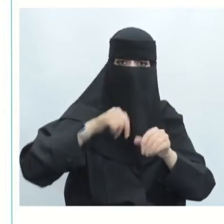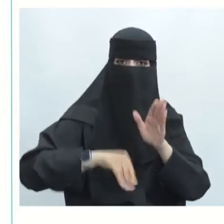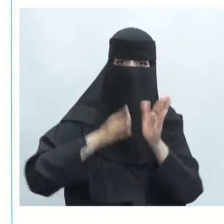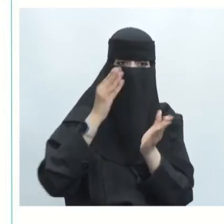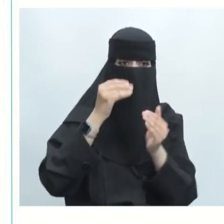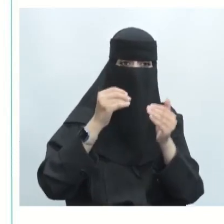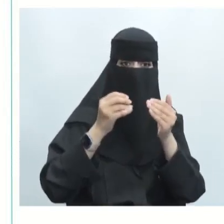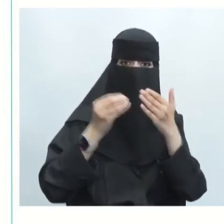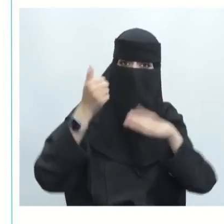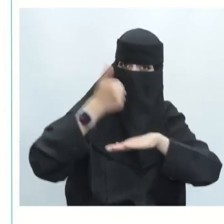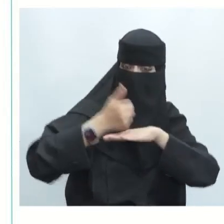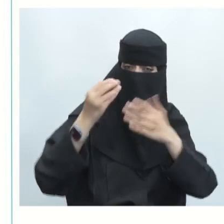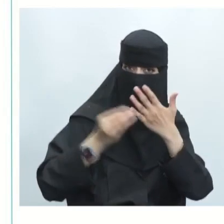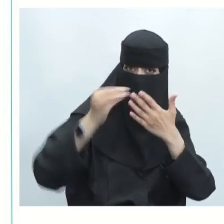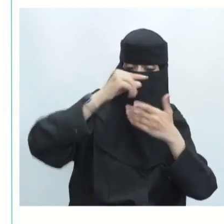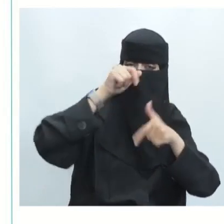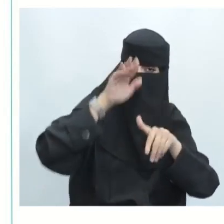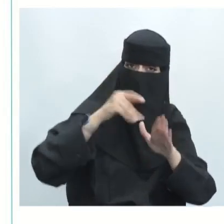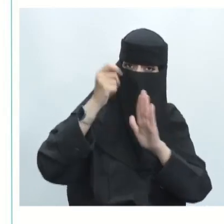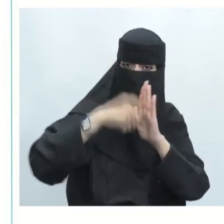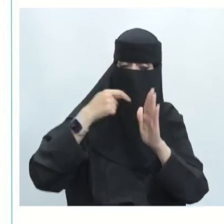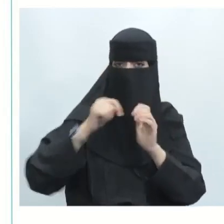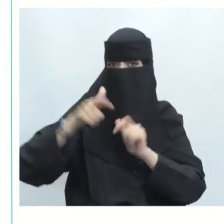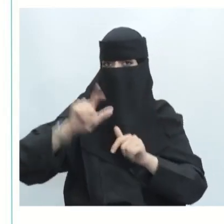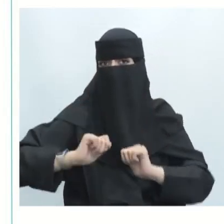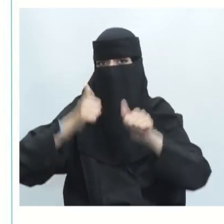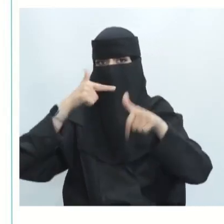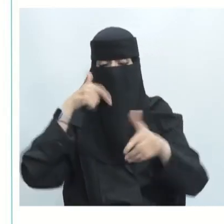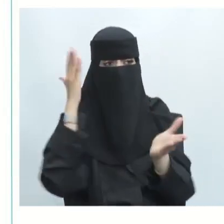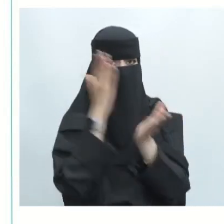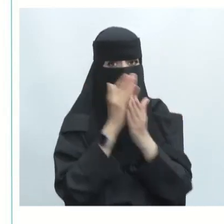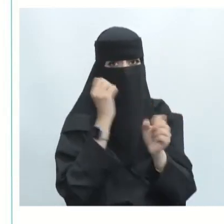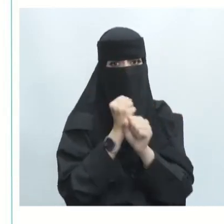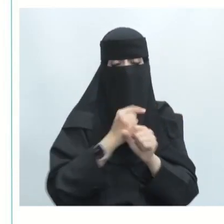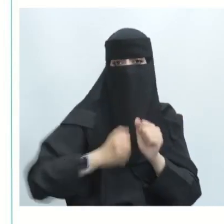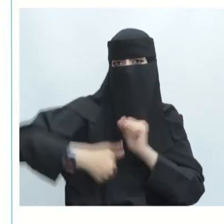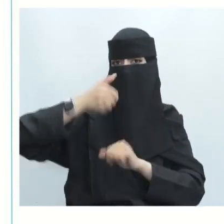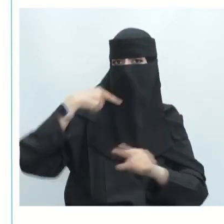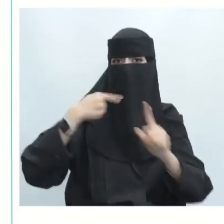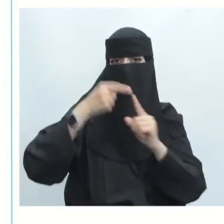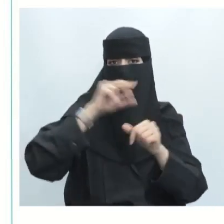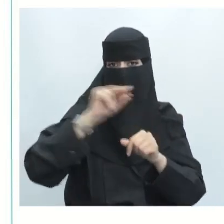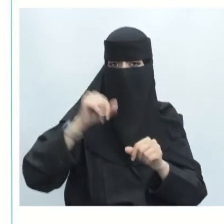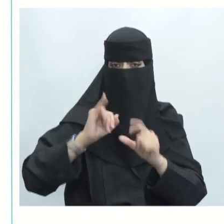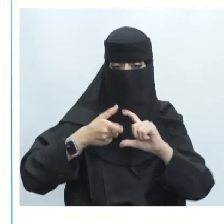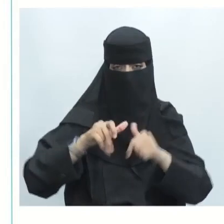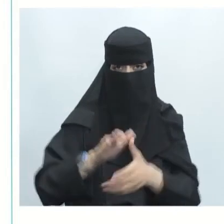والقرارات الصحيحه وبالتالي نستطيع ان نوجه العمل ونحقق اهداف